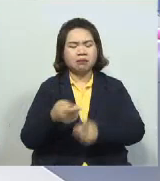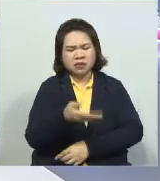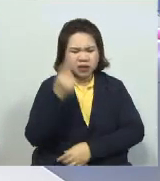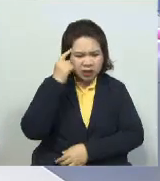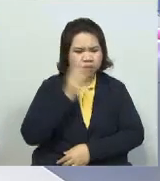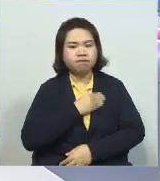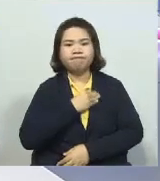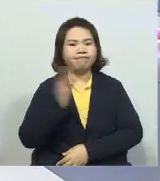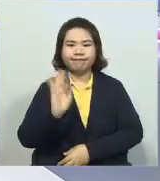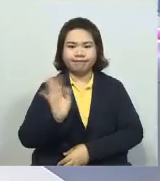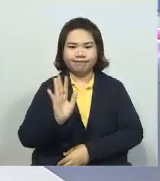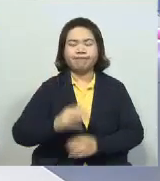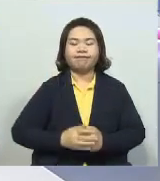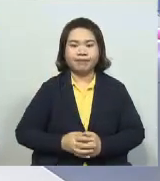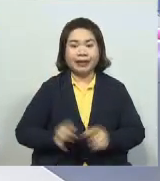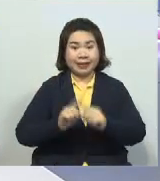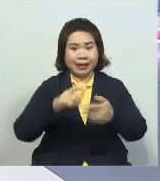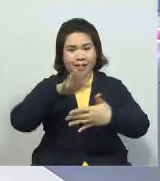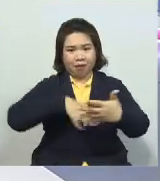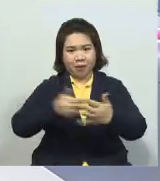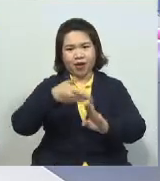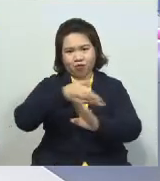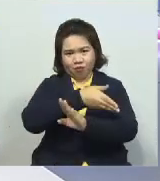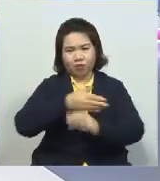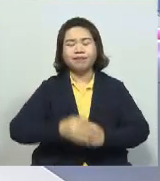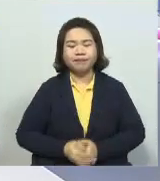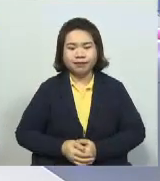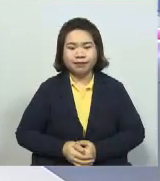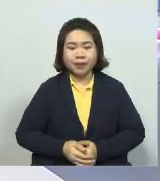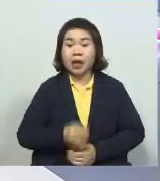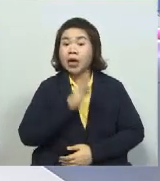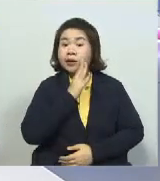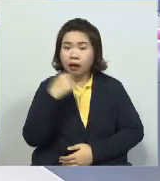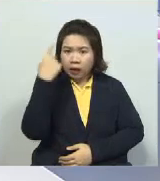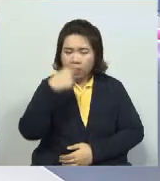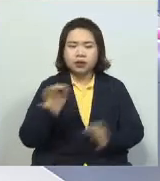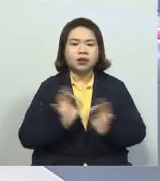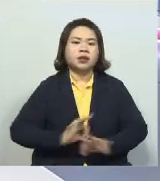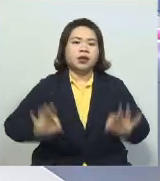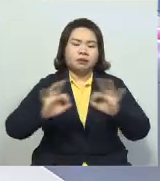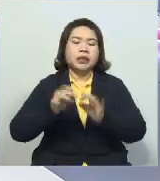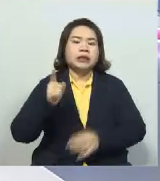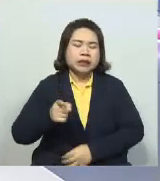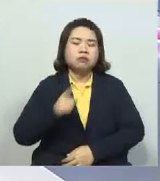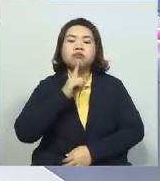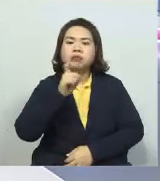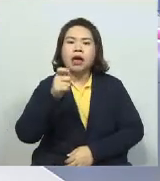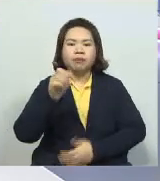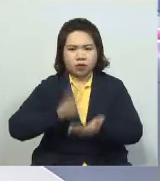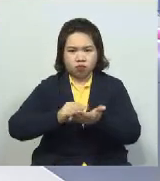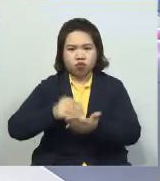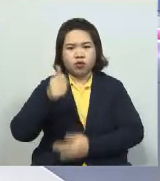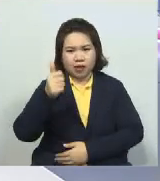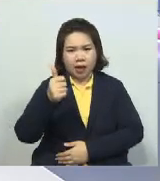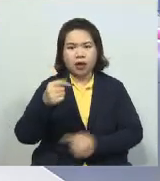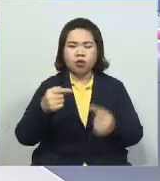ชมไม่ต้องกังวลใจไปแต่ว่าต้องวางแผนให้ดีเท่านั้นเองค่ะ ครับสำหรับใครที่จำเป็นจริงๆนะครับก็สามารถที่จะไปตรวจสอบเส้นทางการจราจร